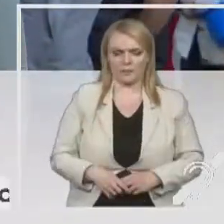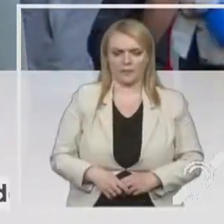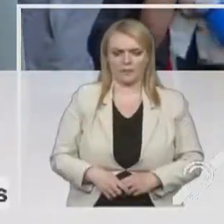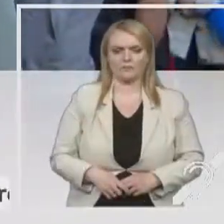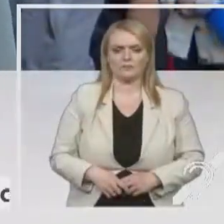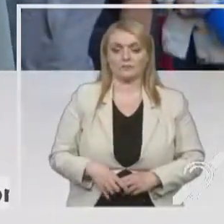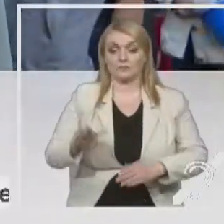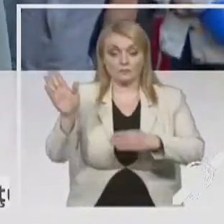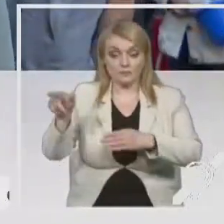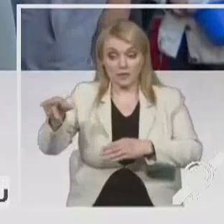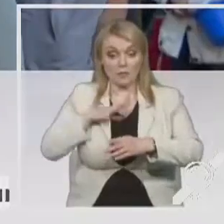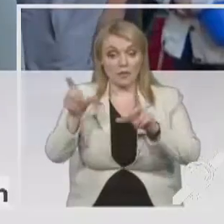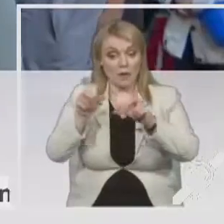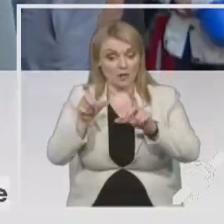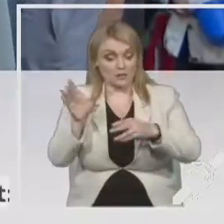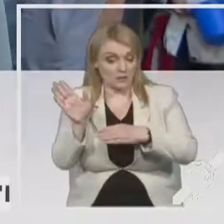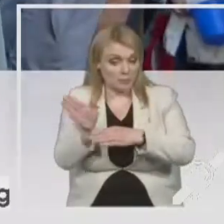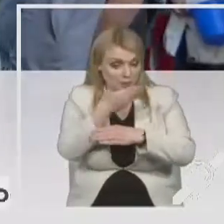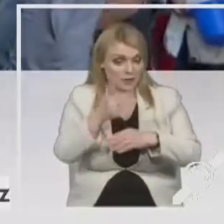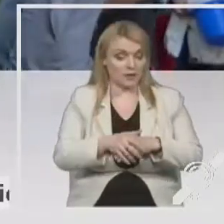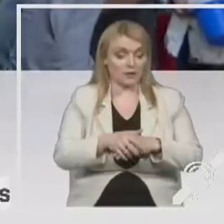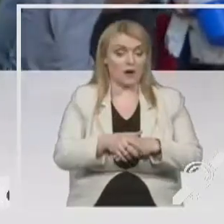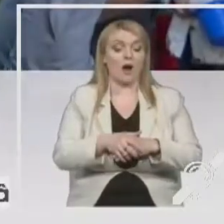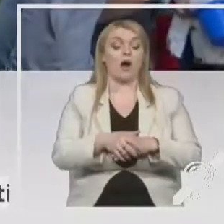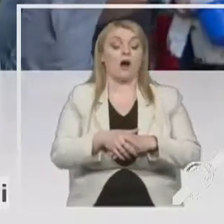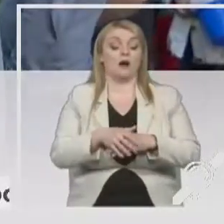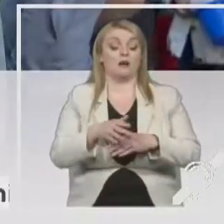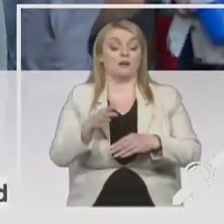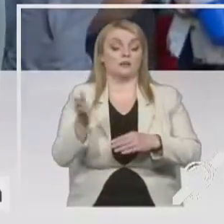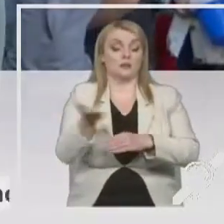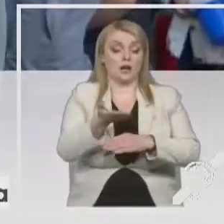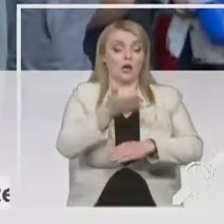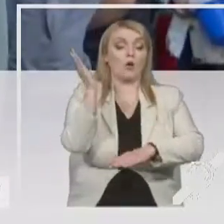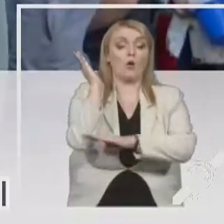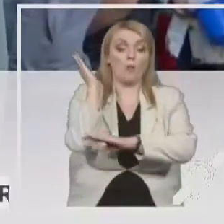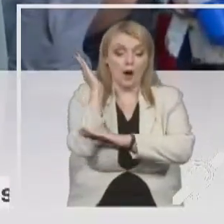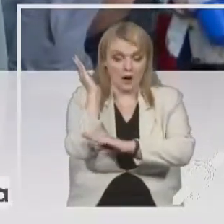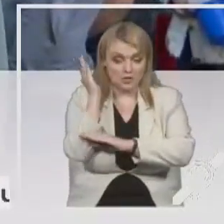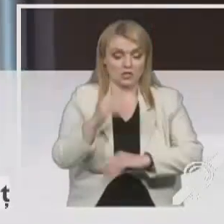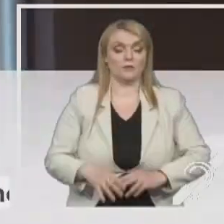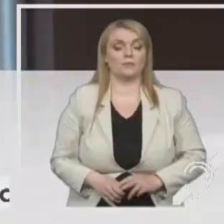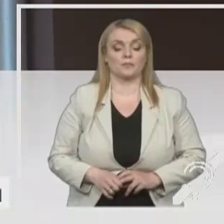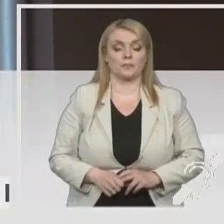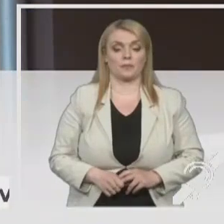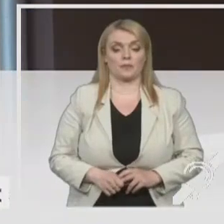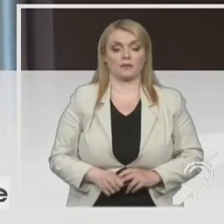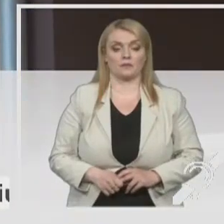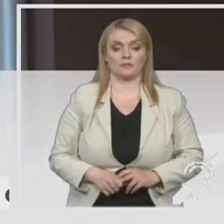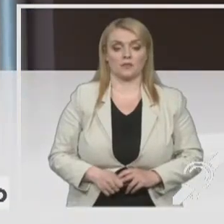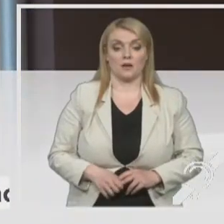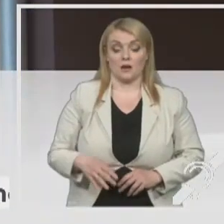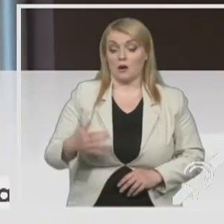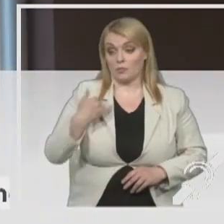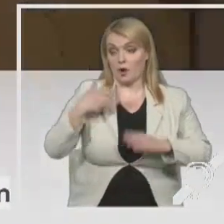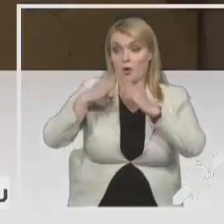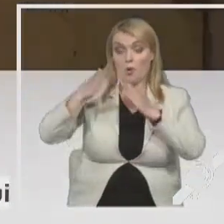magazinul. Vedem că stai copacii nu de acolo, de unde trebuie ca să construiască. Noi, practic, nu mai vedem